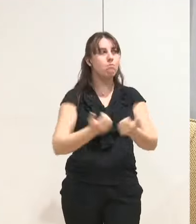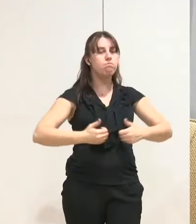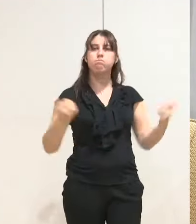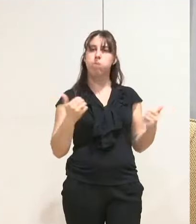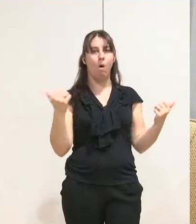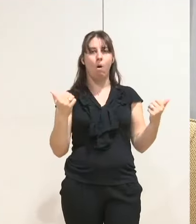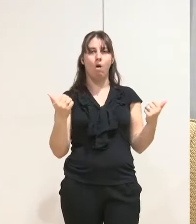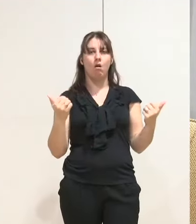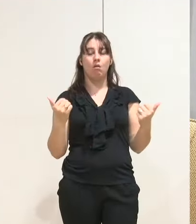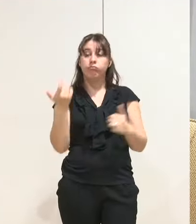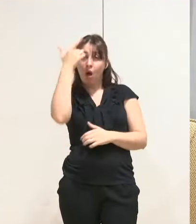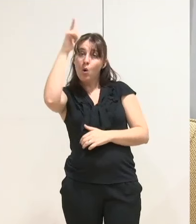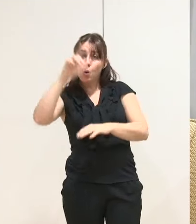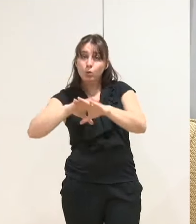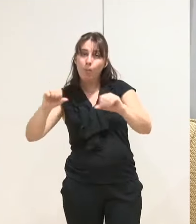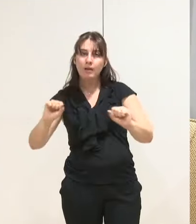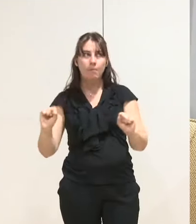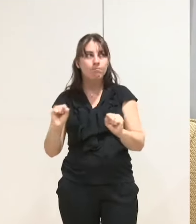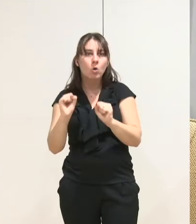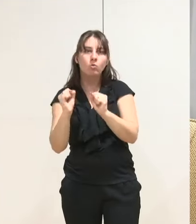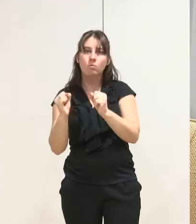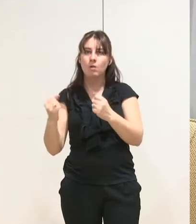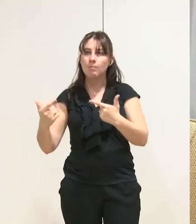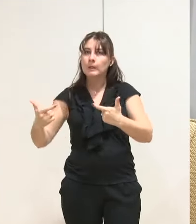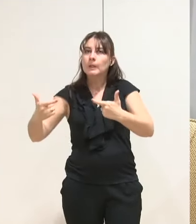sentiment de montter en tension à Lyon